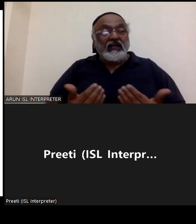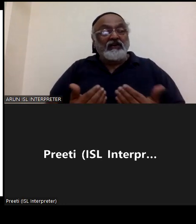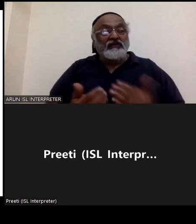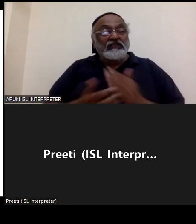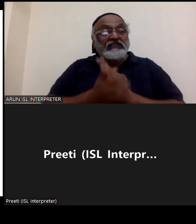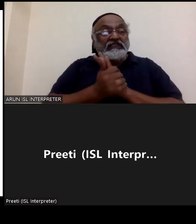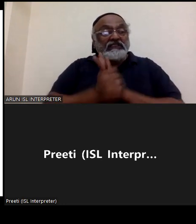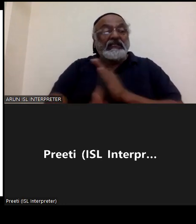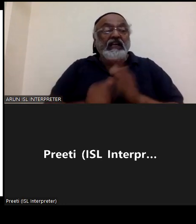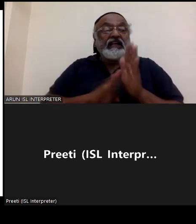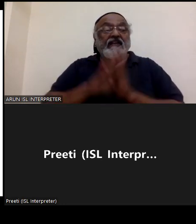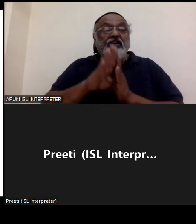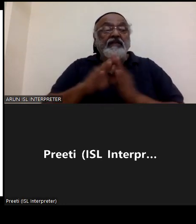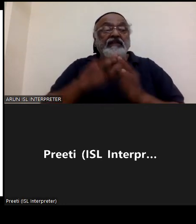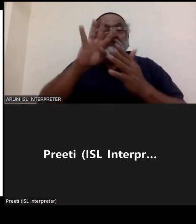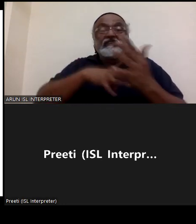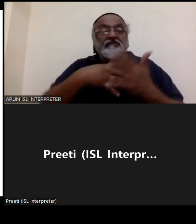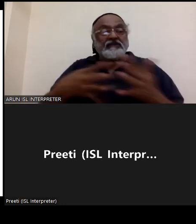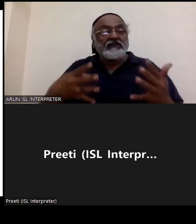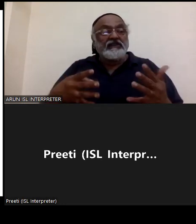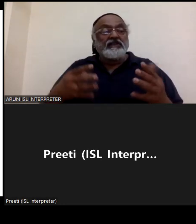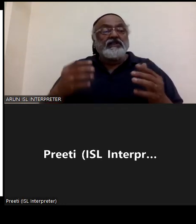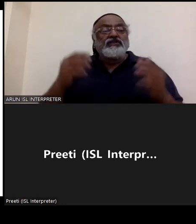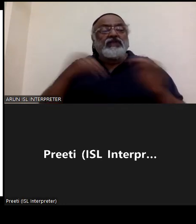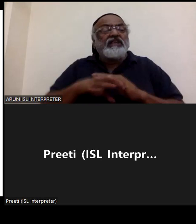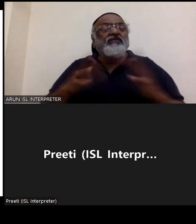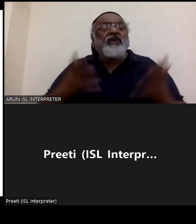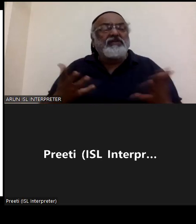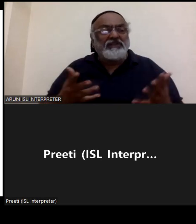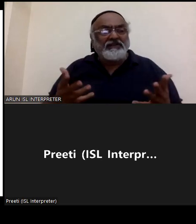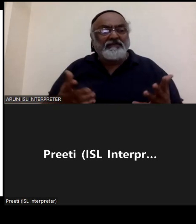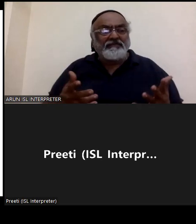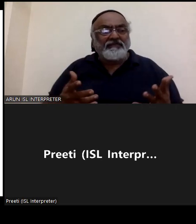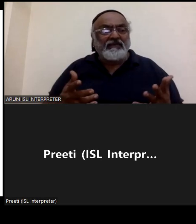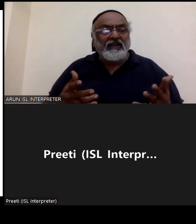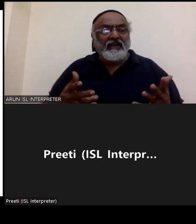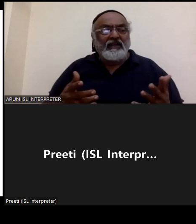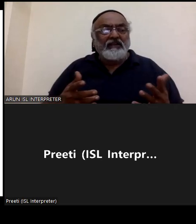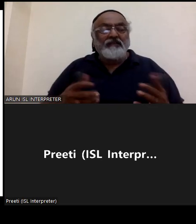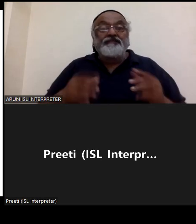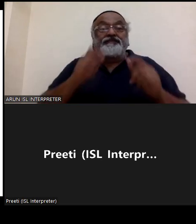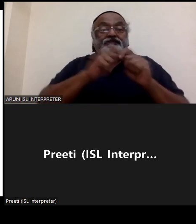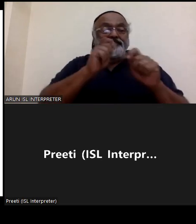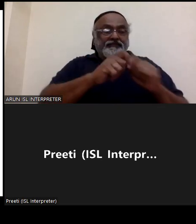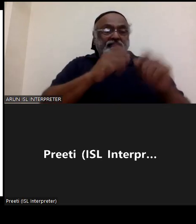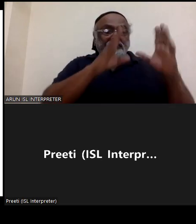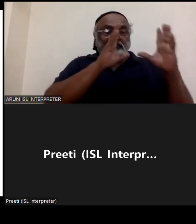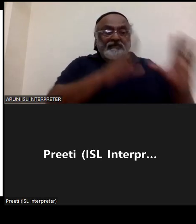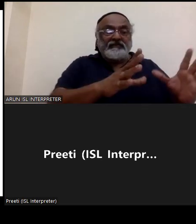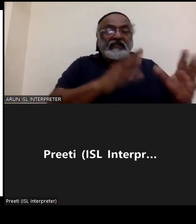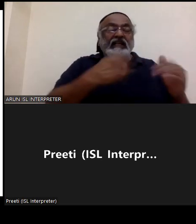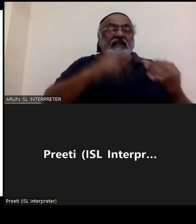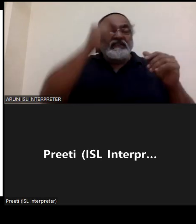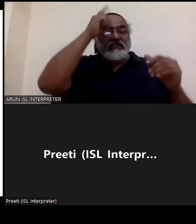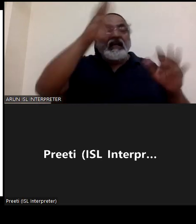सो लेट्स लुक एट स्किल डेवलपमेंट स्कीम. जो स्किल डेवलपमेंट स्कीम्स होती हैं, इसमें काम किस तरह से होता है पहले इसको समझ लेते हैं.